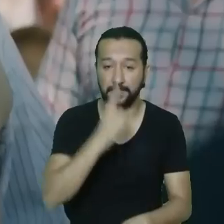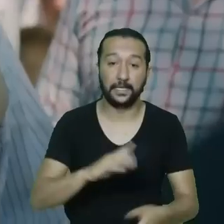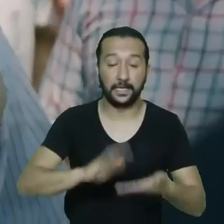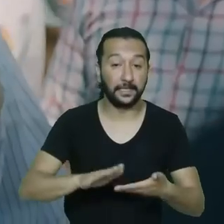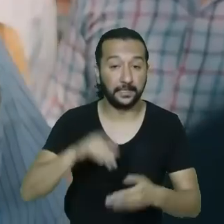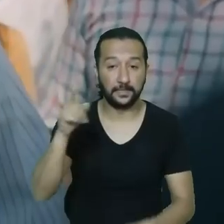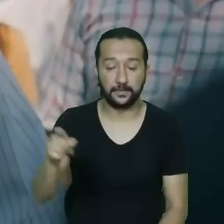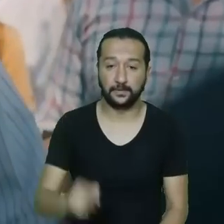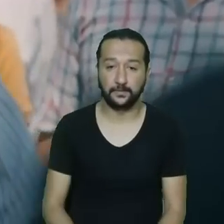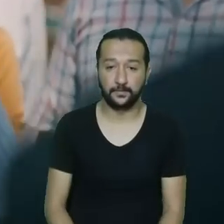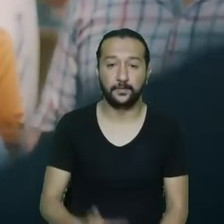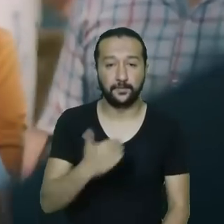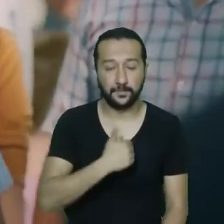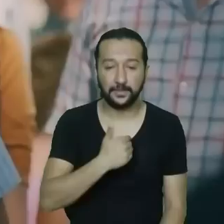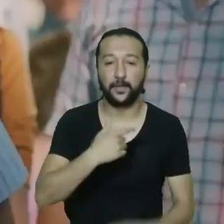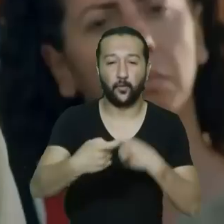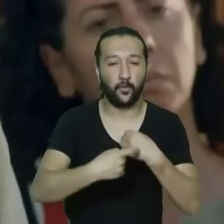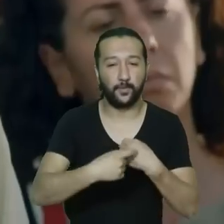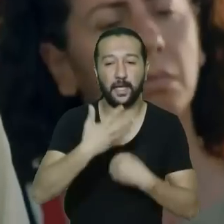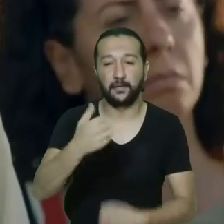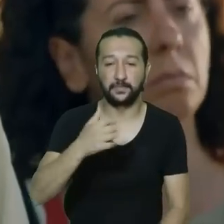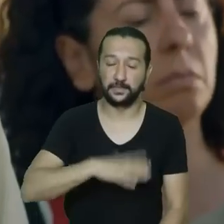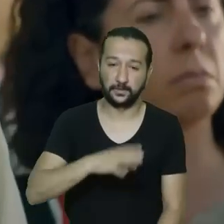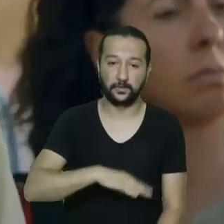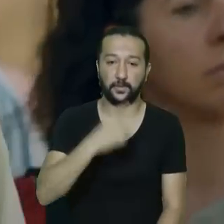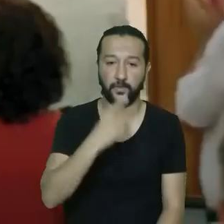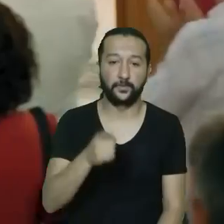de bizden esinlenmiş demek istiyor.